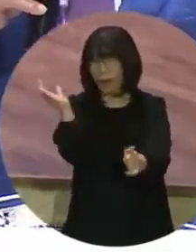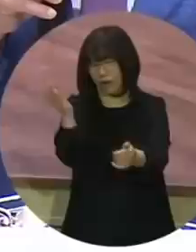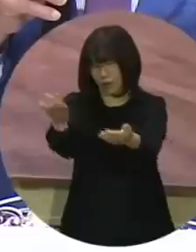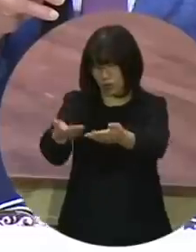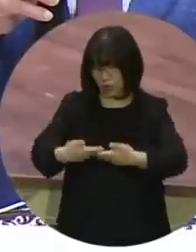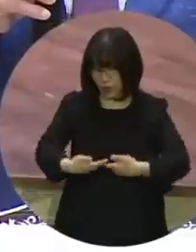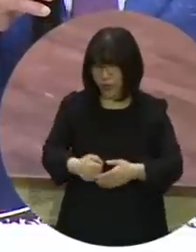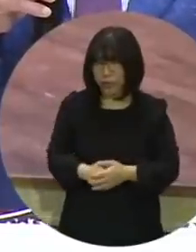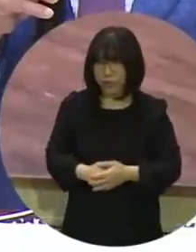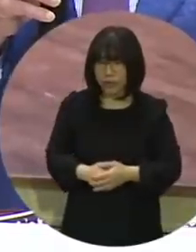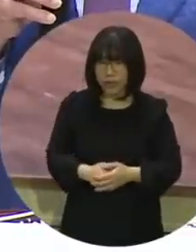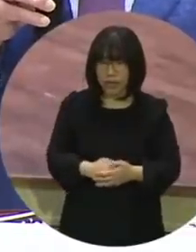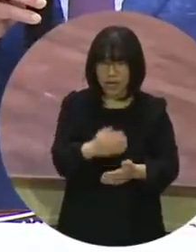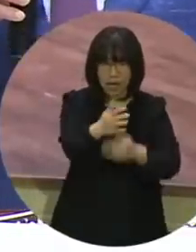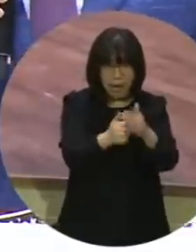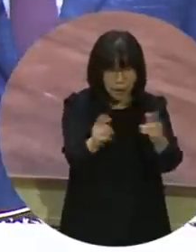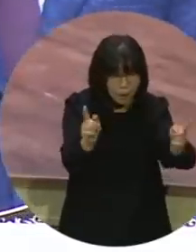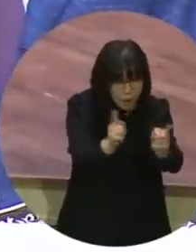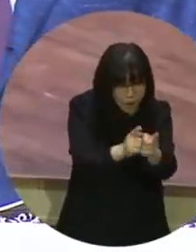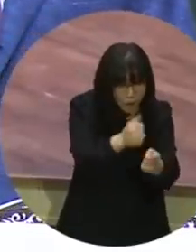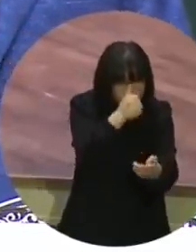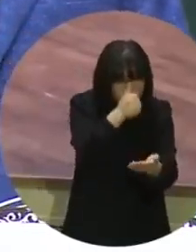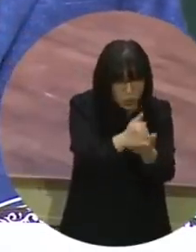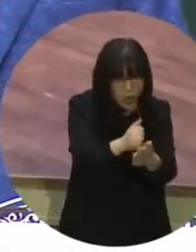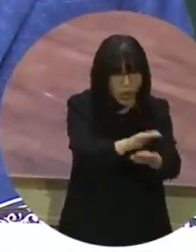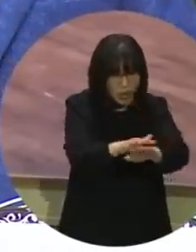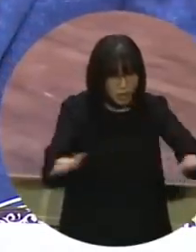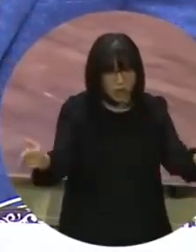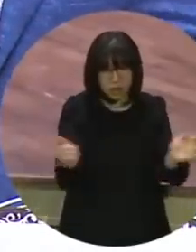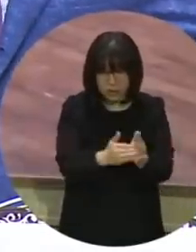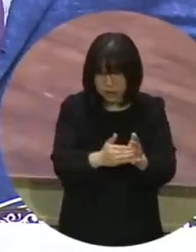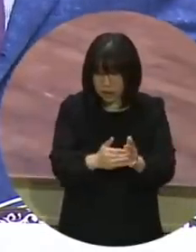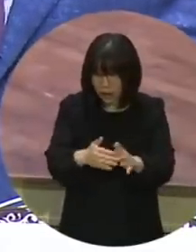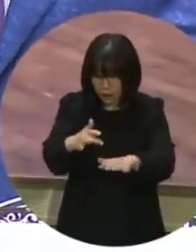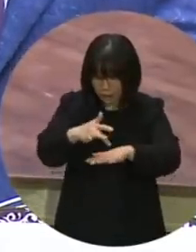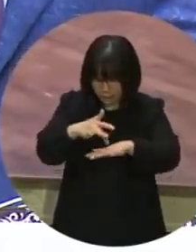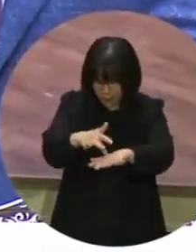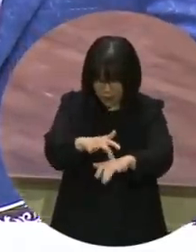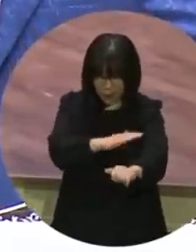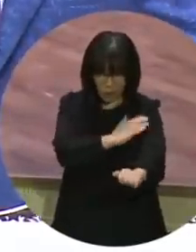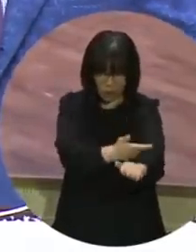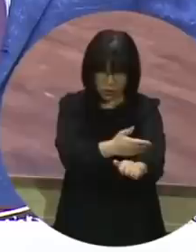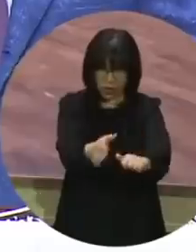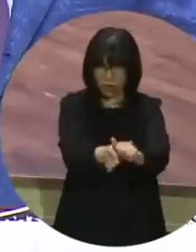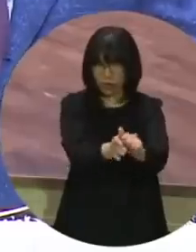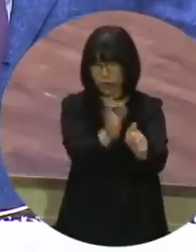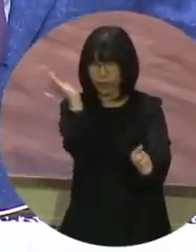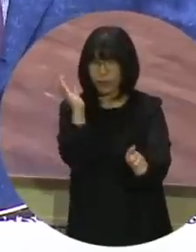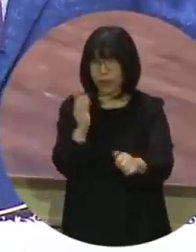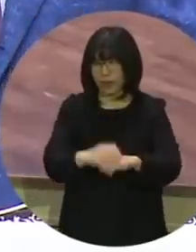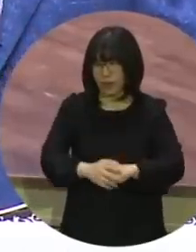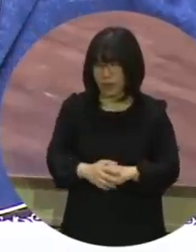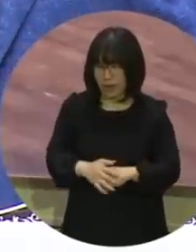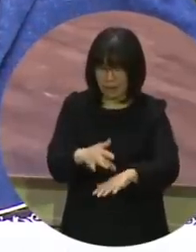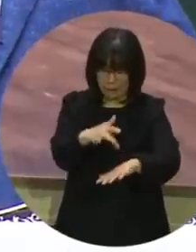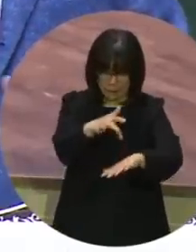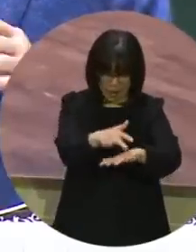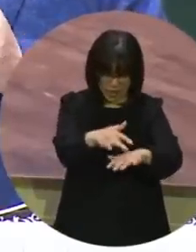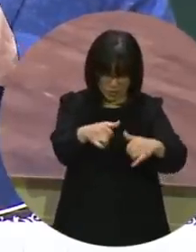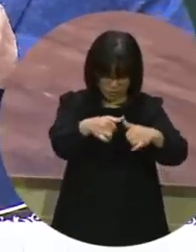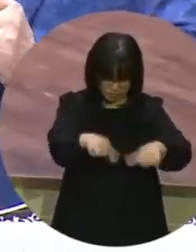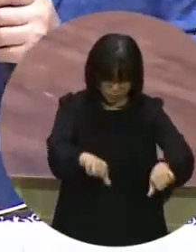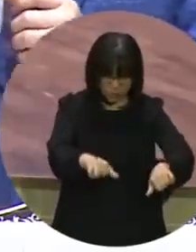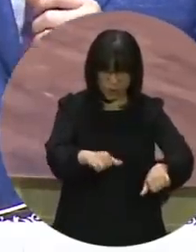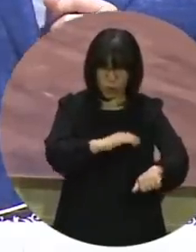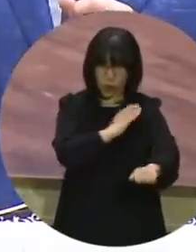겁니다. 하나님 만났지, 죄 해결됐지, 마귀 이 권세를, 마귀 이길 수 있는 권세를 주셨지.